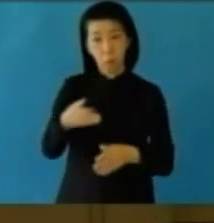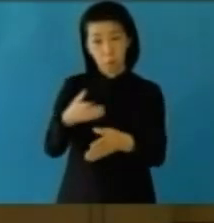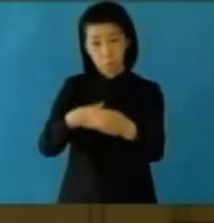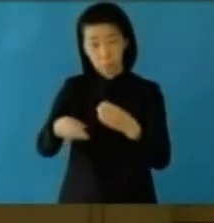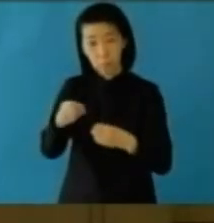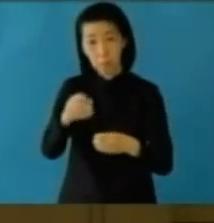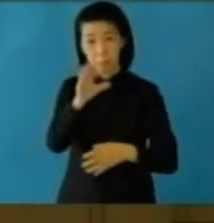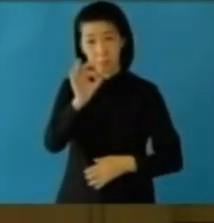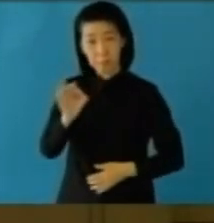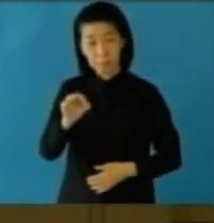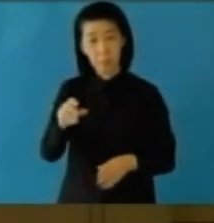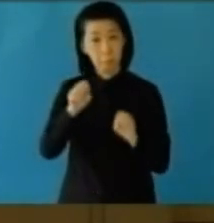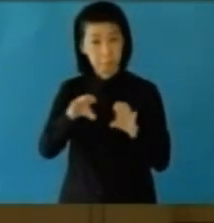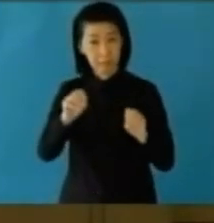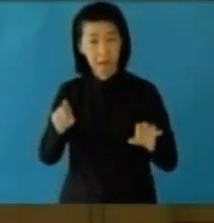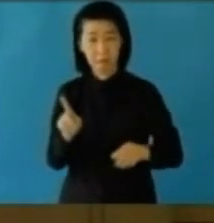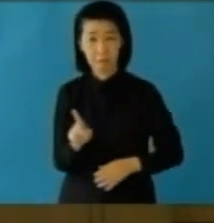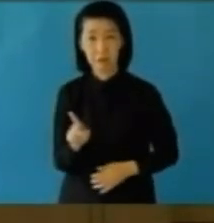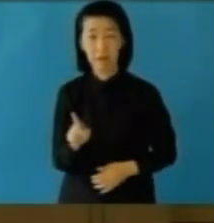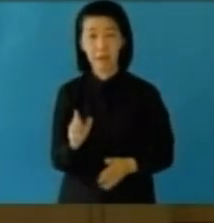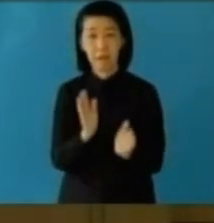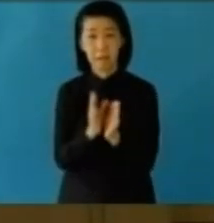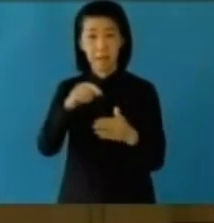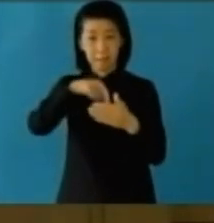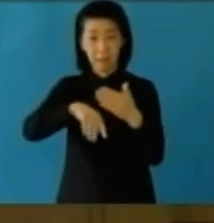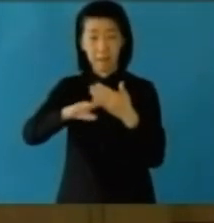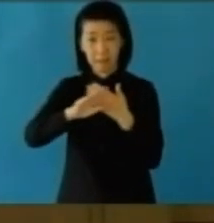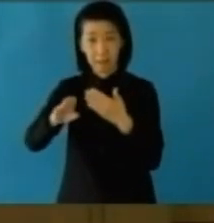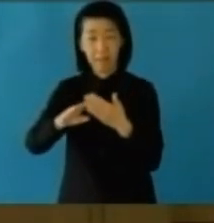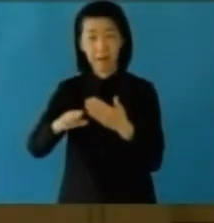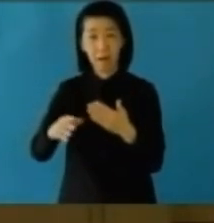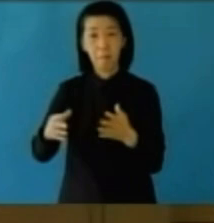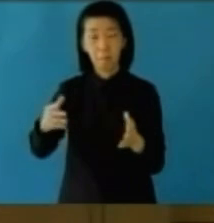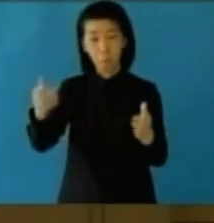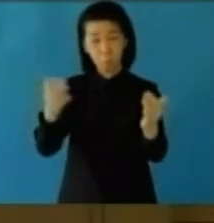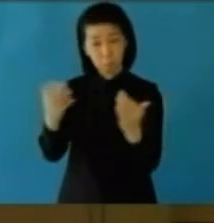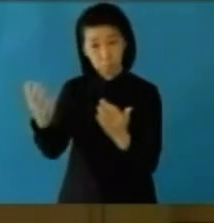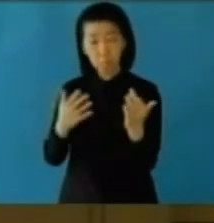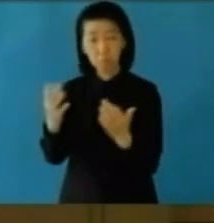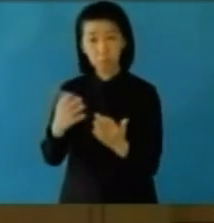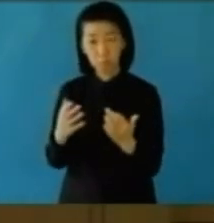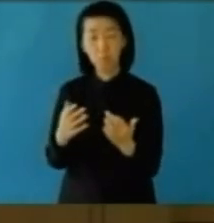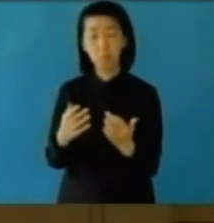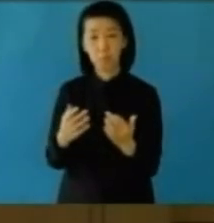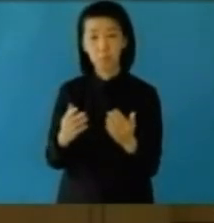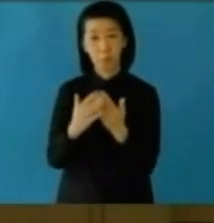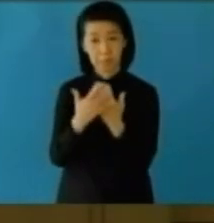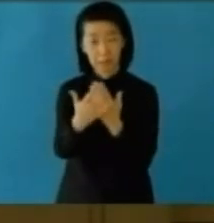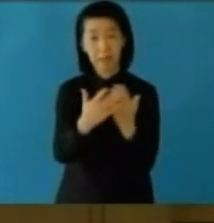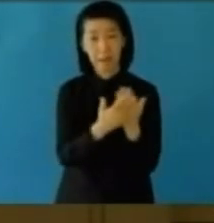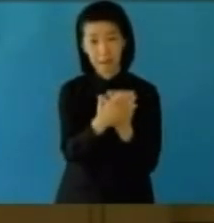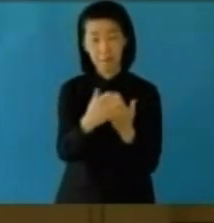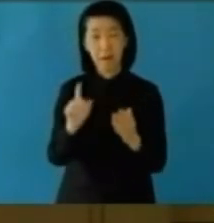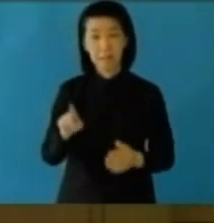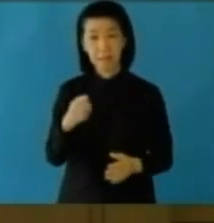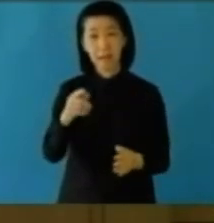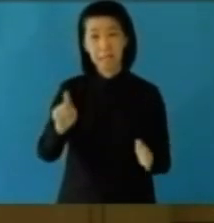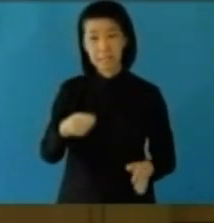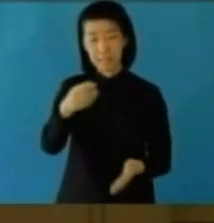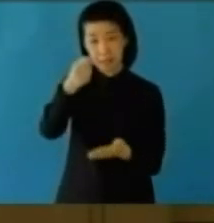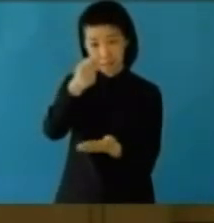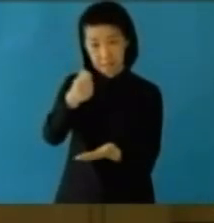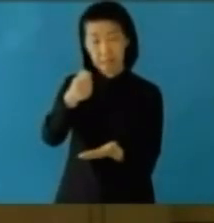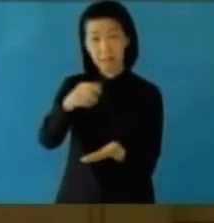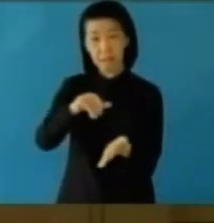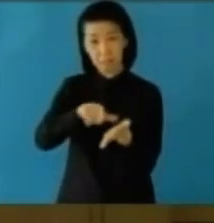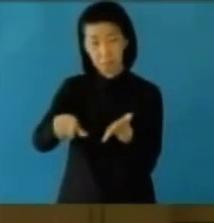ます。県内外から多くの方々の参加が見込まれる両大会は、世界自然遺産に登録されている屋